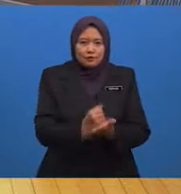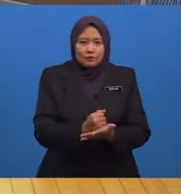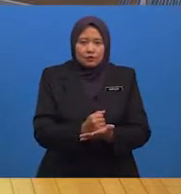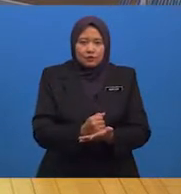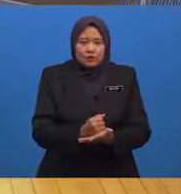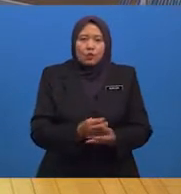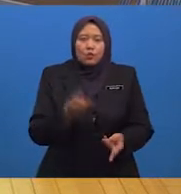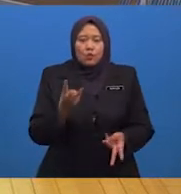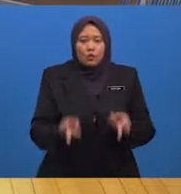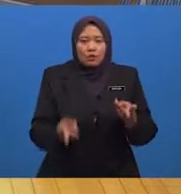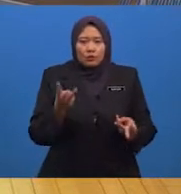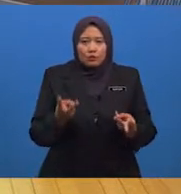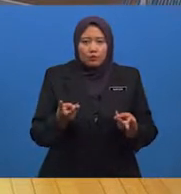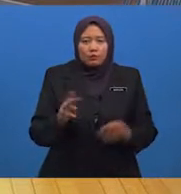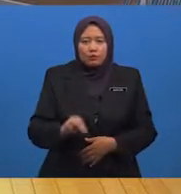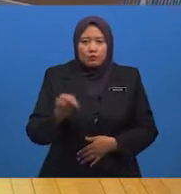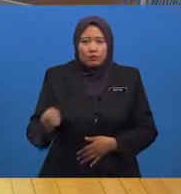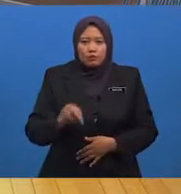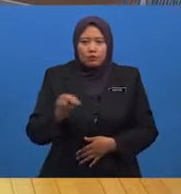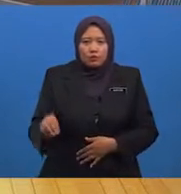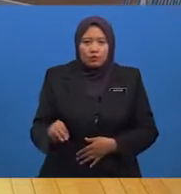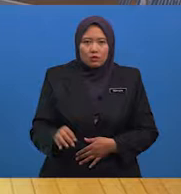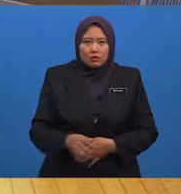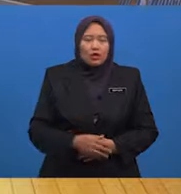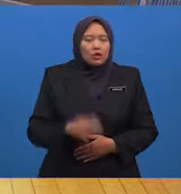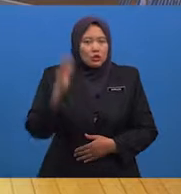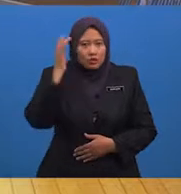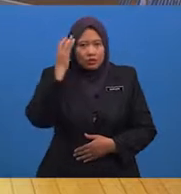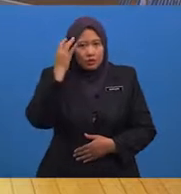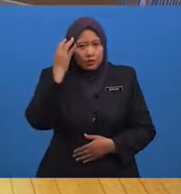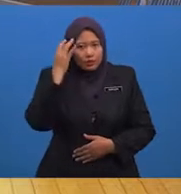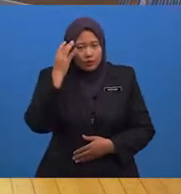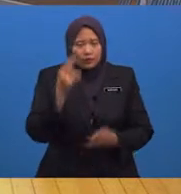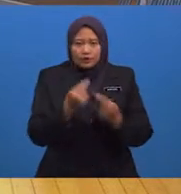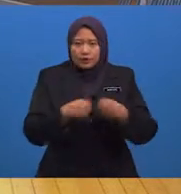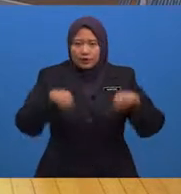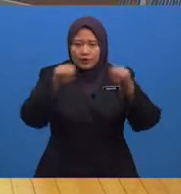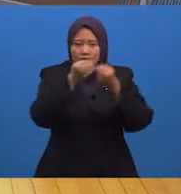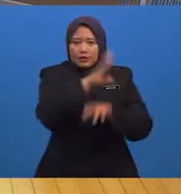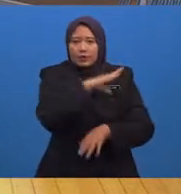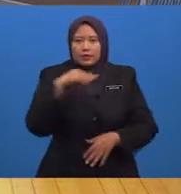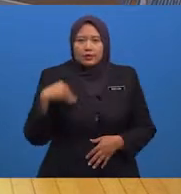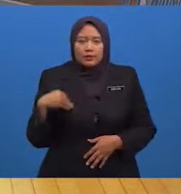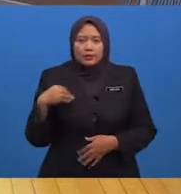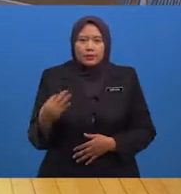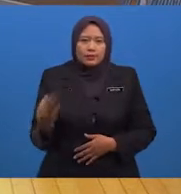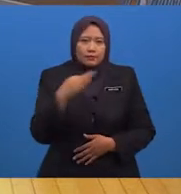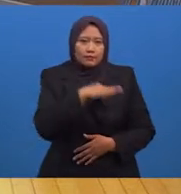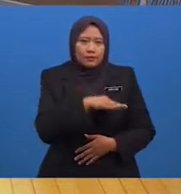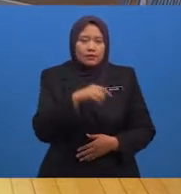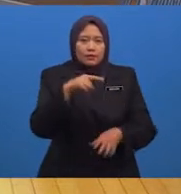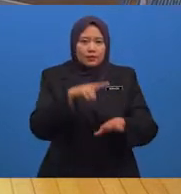walaupun murid-murid belum didedahkan tentang aspek nilai dan pengajaran semasa